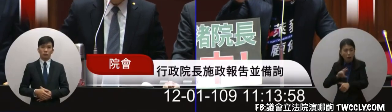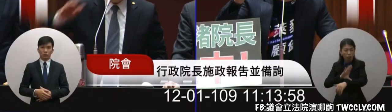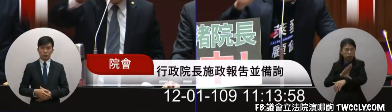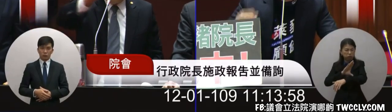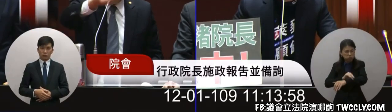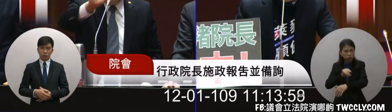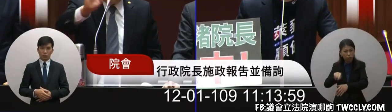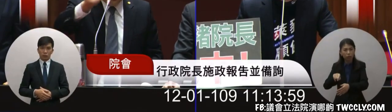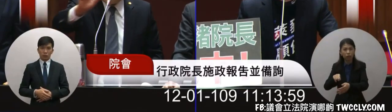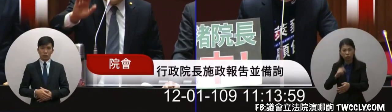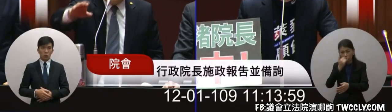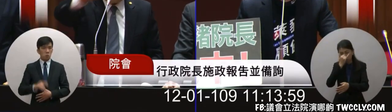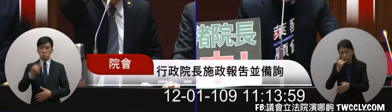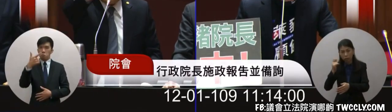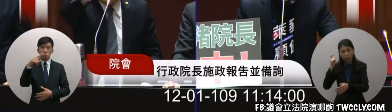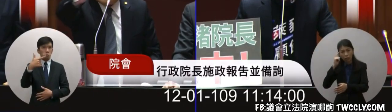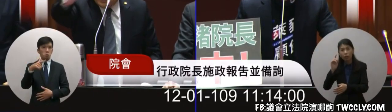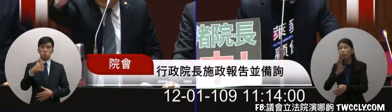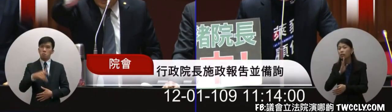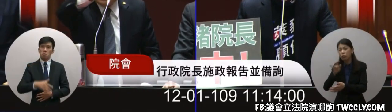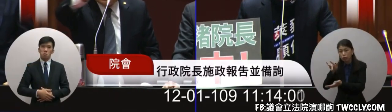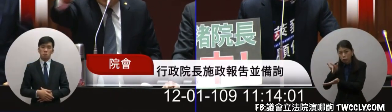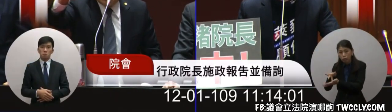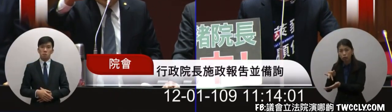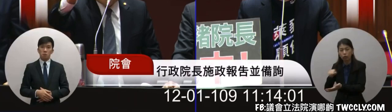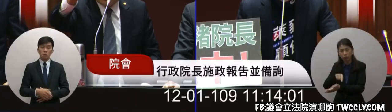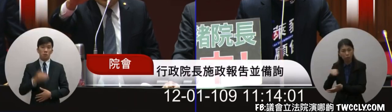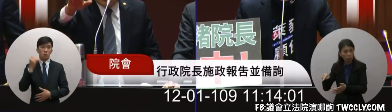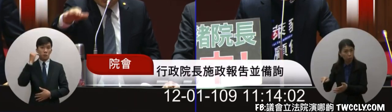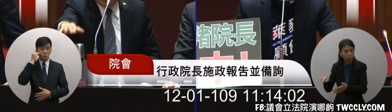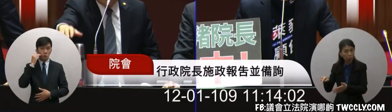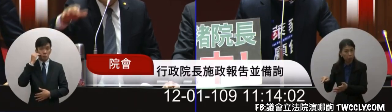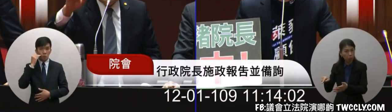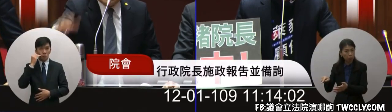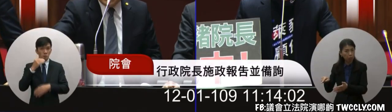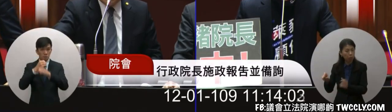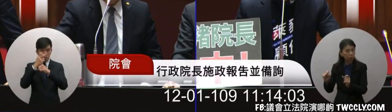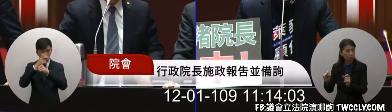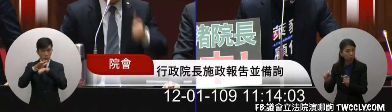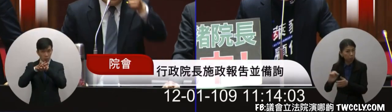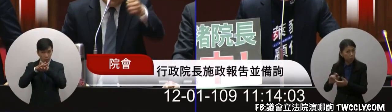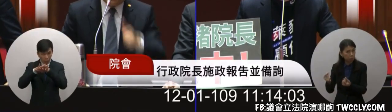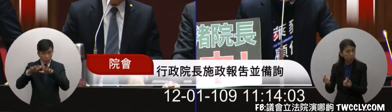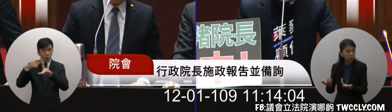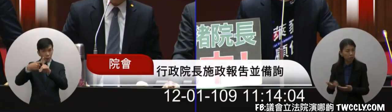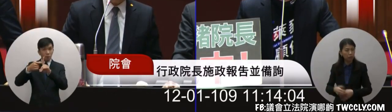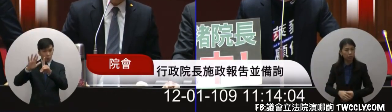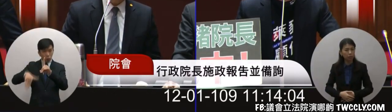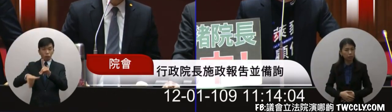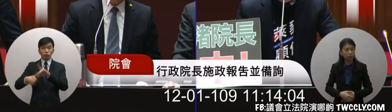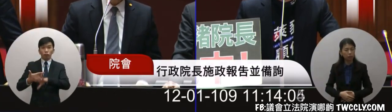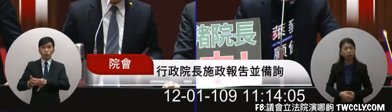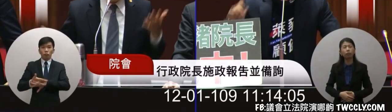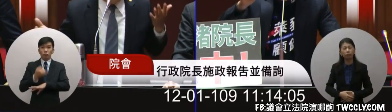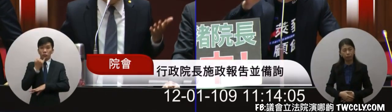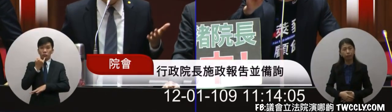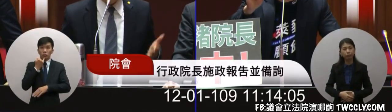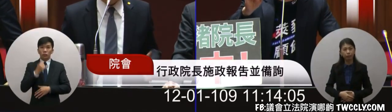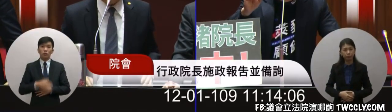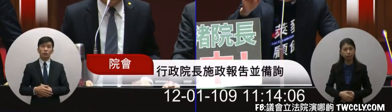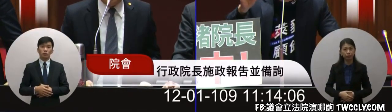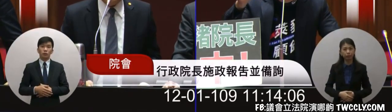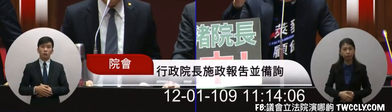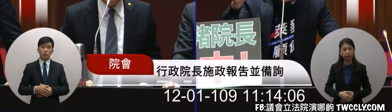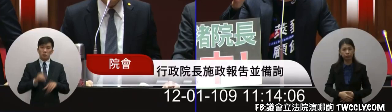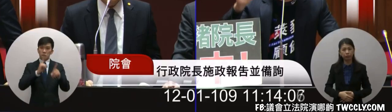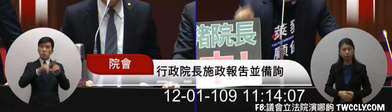这成立吗？ 不是这样，是在安全容许值以下是安全的。 OK， 所以含莱